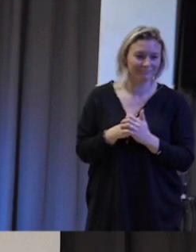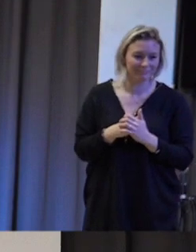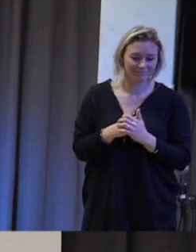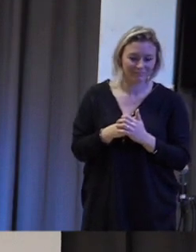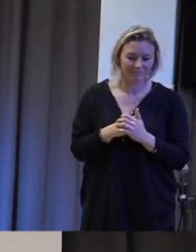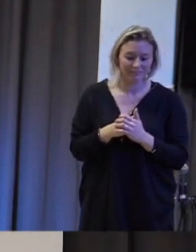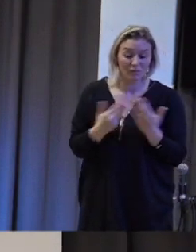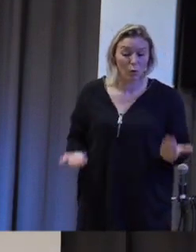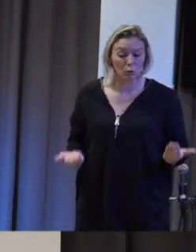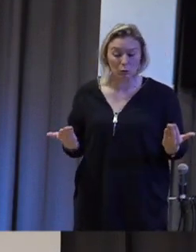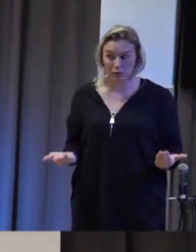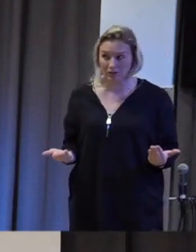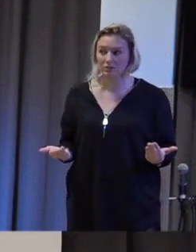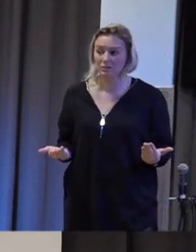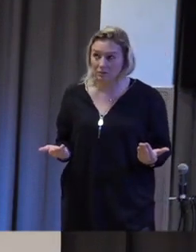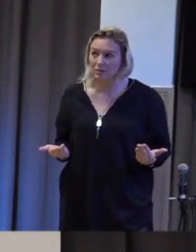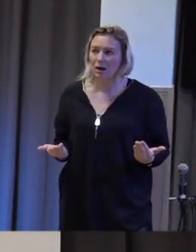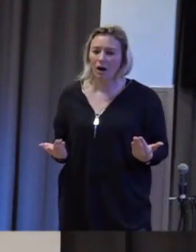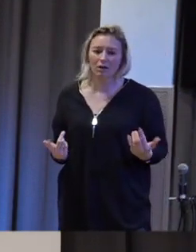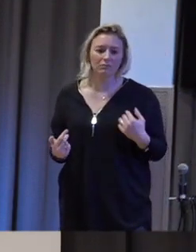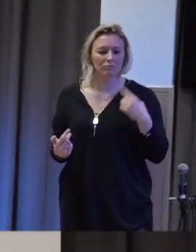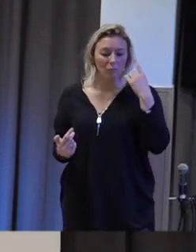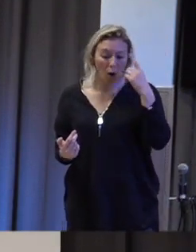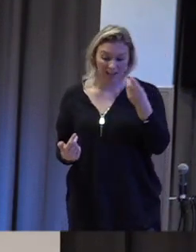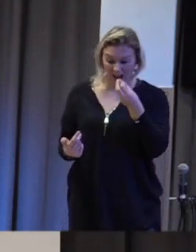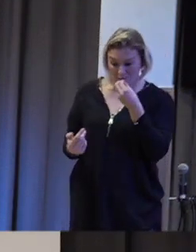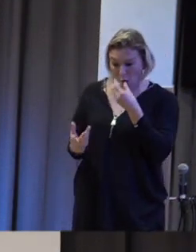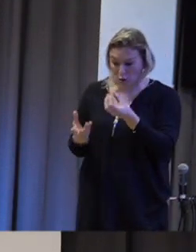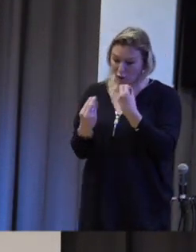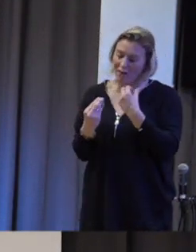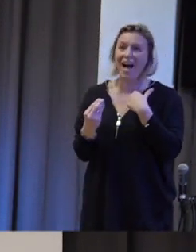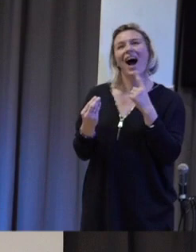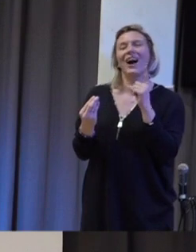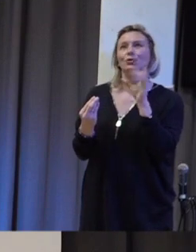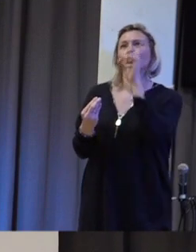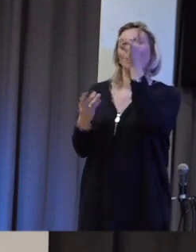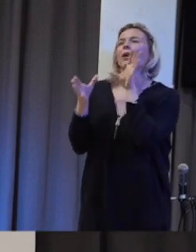Comment ça se voit aujourd'hui qu'on croit que c'est par les aliments qu'on peut s'approcher du Seigneur?